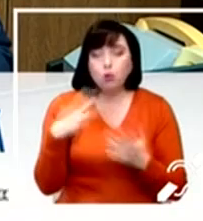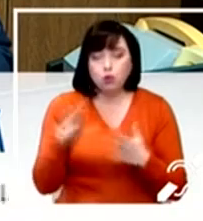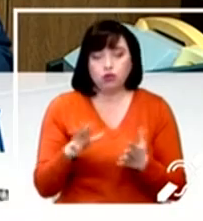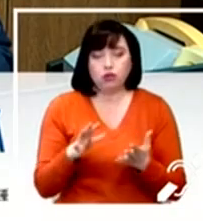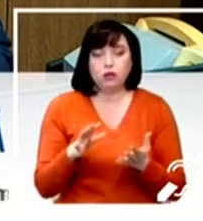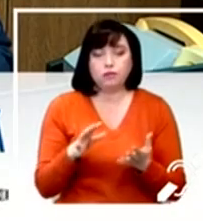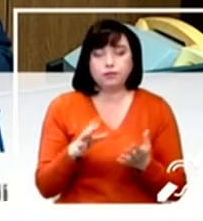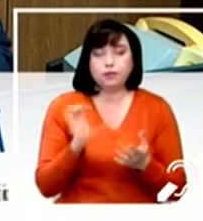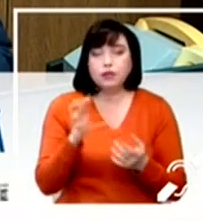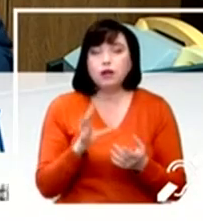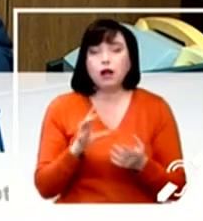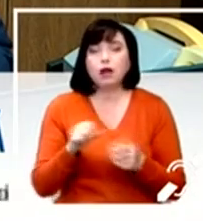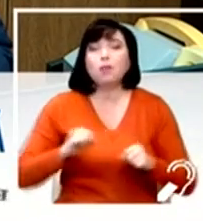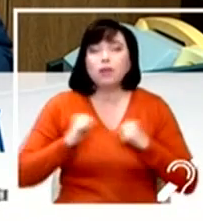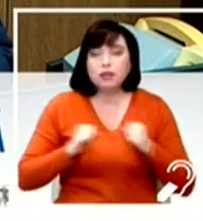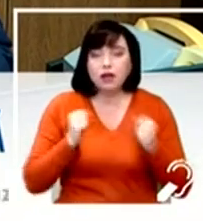de principiu includerea